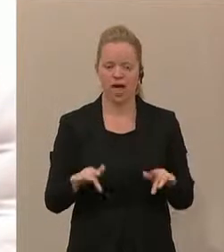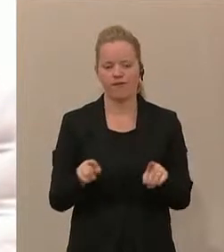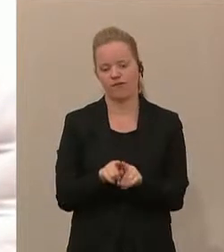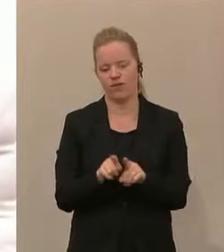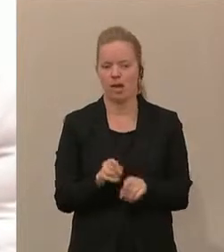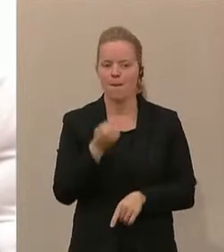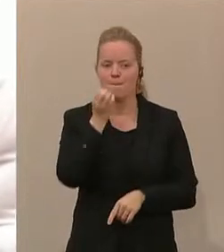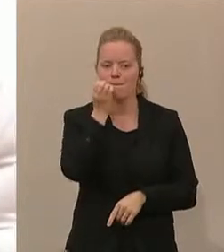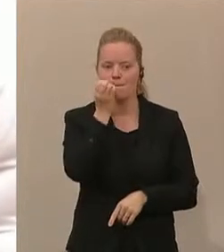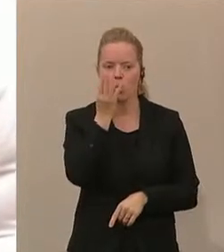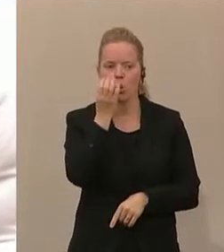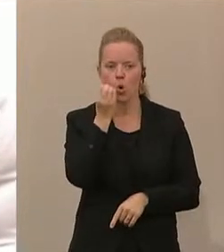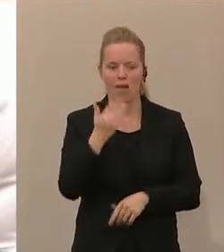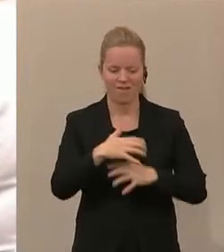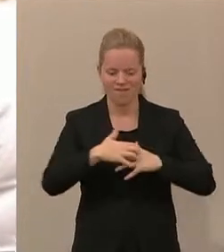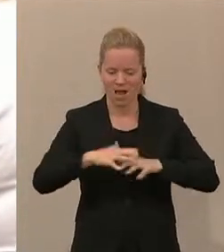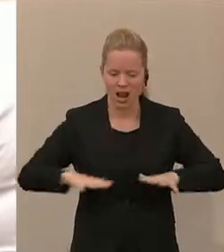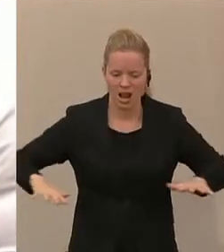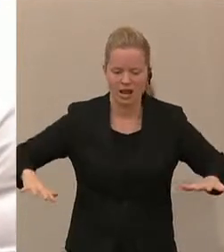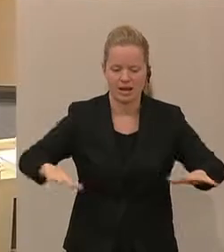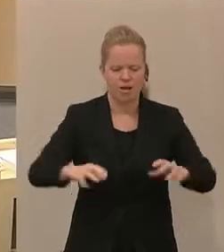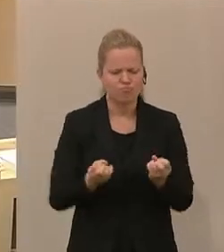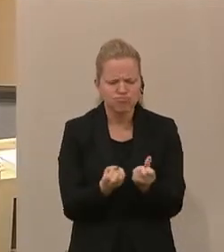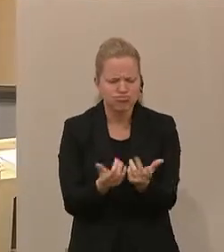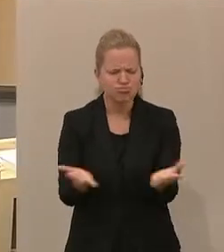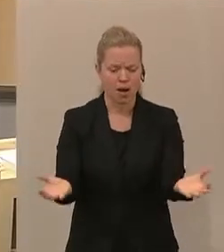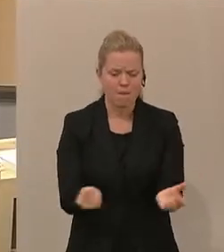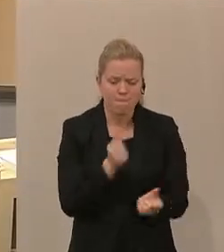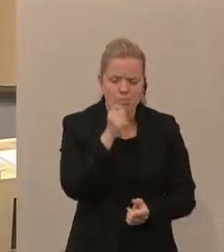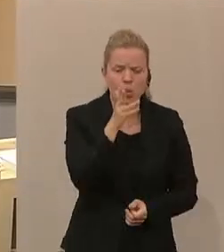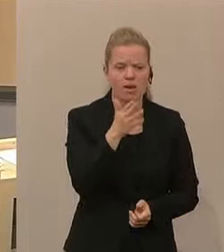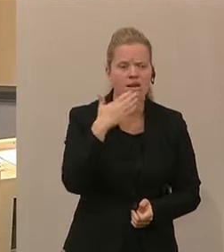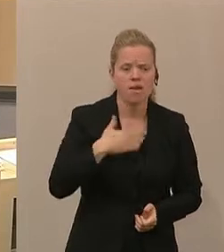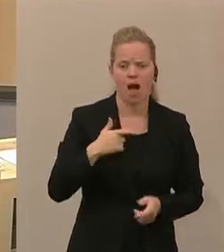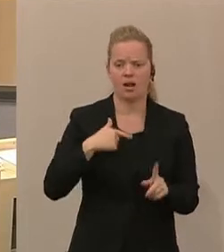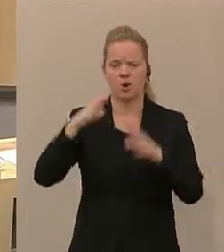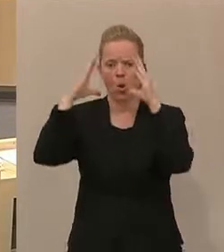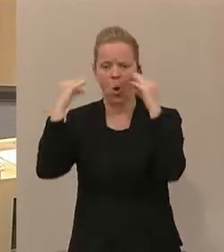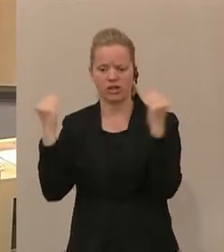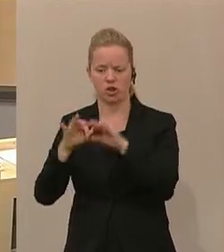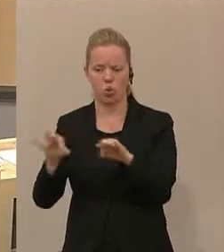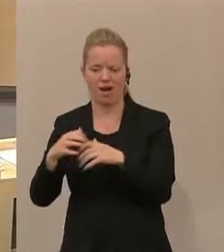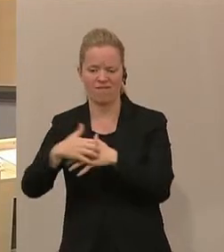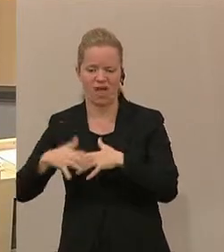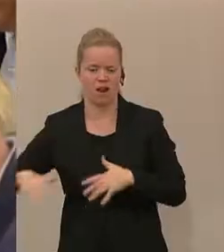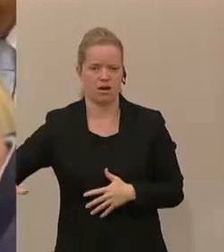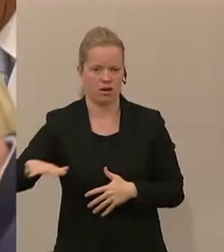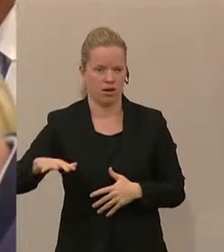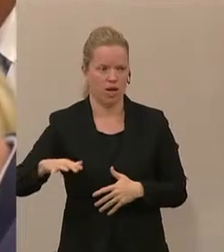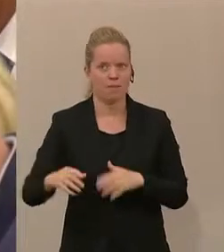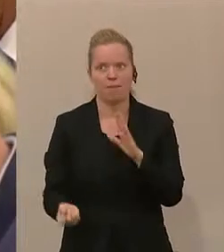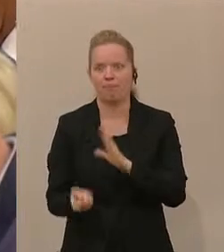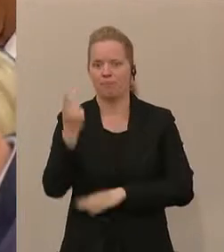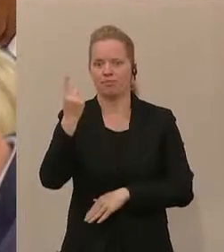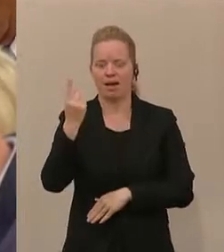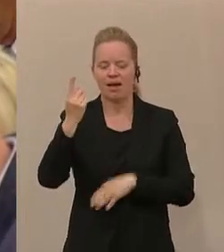haben Sie lieber als ein holländisches Gurkenfeld. Herr Kollege Zinkel kann Ihnen sagen, wenn ein bedeutender niederländischer Künstler ein Gurkenfeld